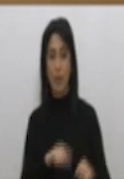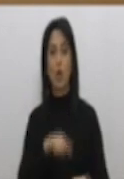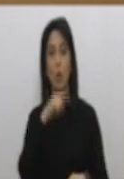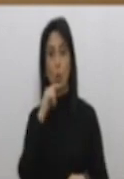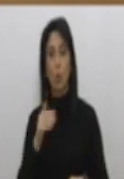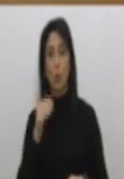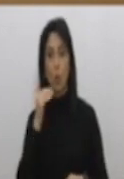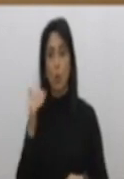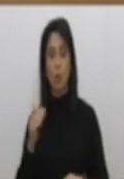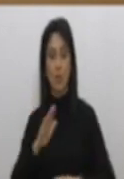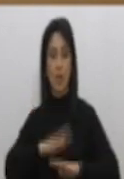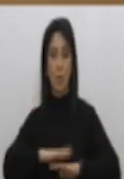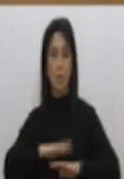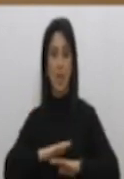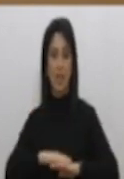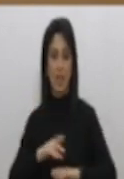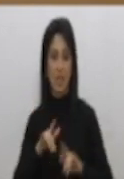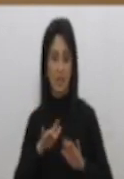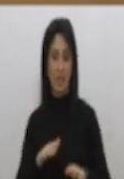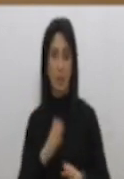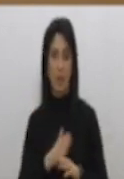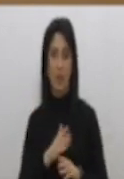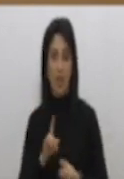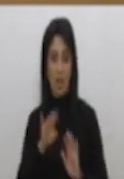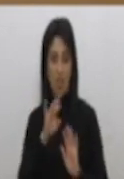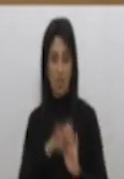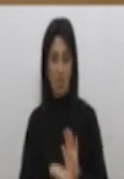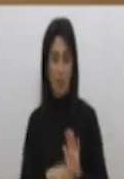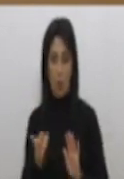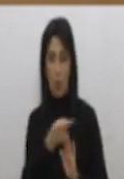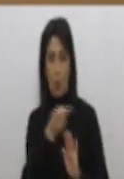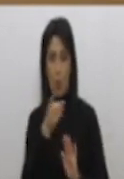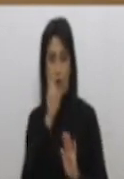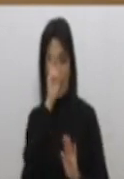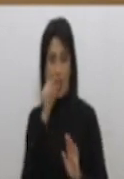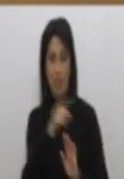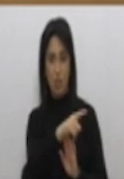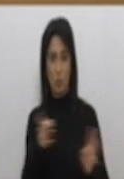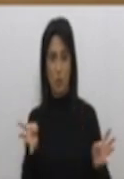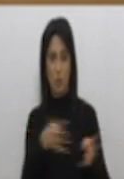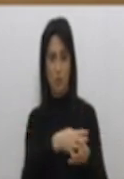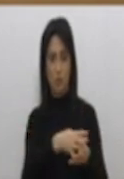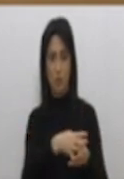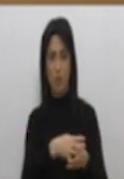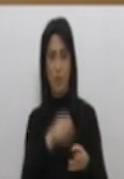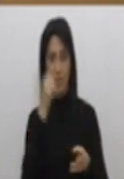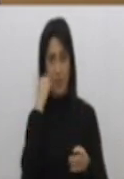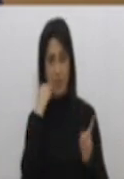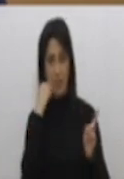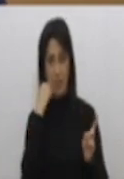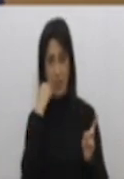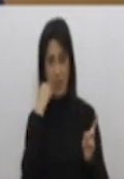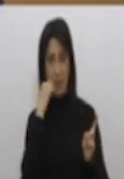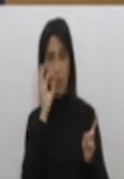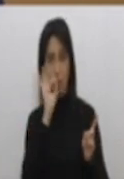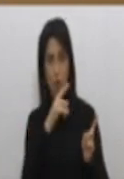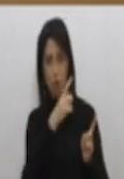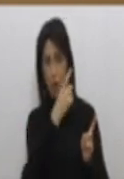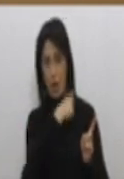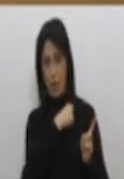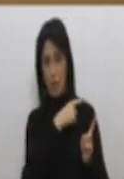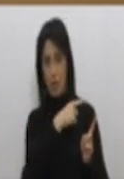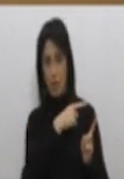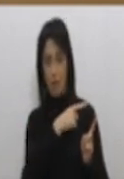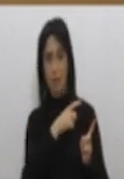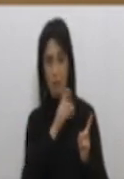პრორუსული ქმედებების კასკადი გვაქვს, რაც მე ჩამოთვალე, ორივე ხელისუფლებას აერთიანებს. წინა ხელისუფლებაო, სწორად აღნიშნა ბატონმა